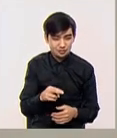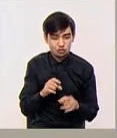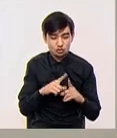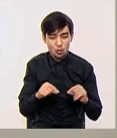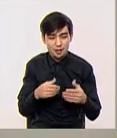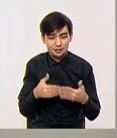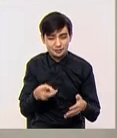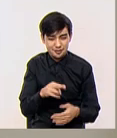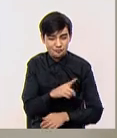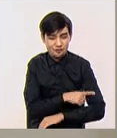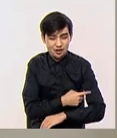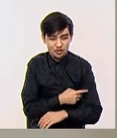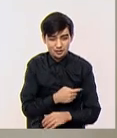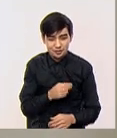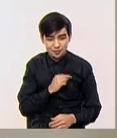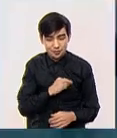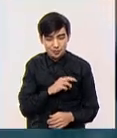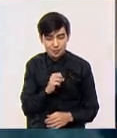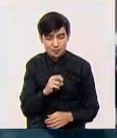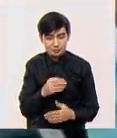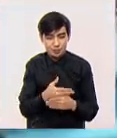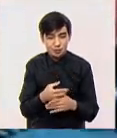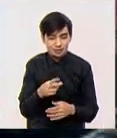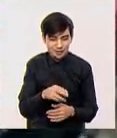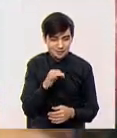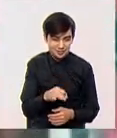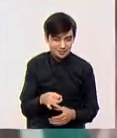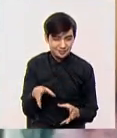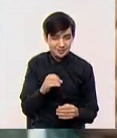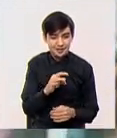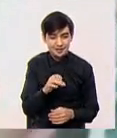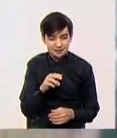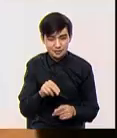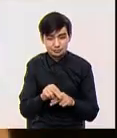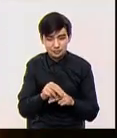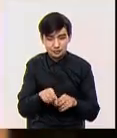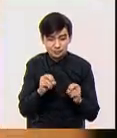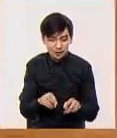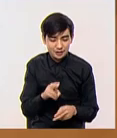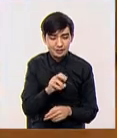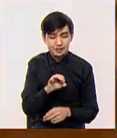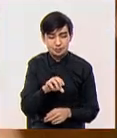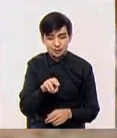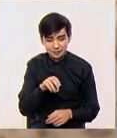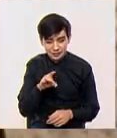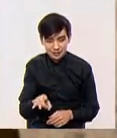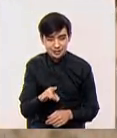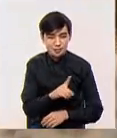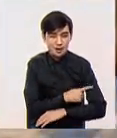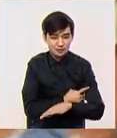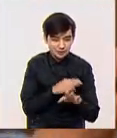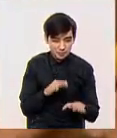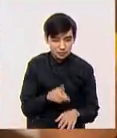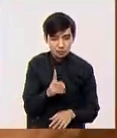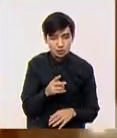туралы бастамасын ұсыныпты. Арнайы дайындықтан өткен еріктілер хоспис, диспансер мен ауруханаларда көмекке мұқтаж